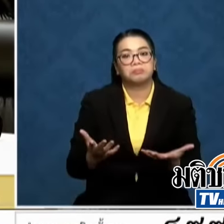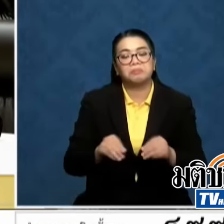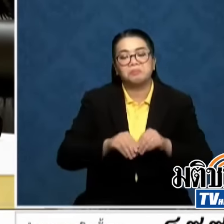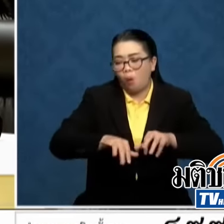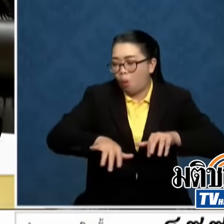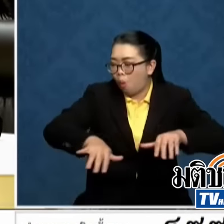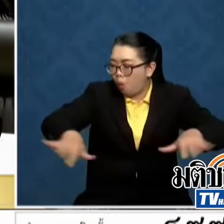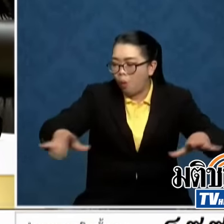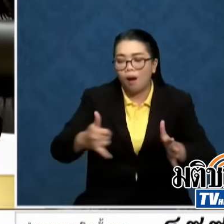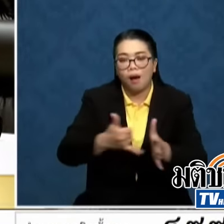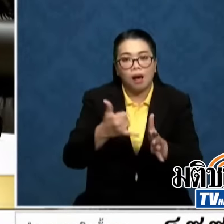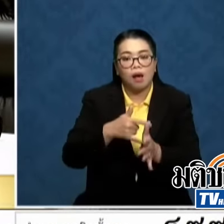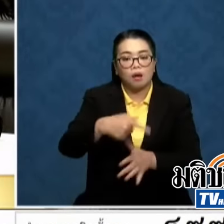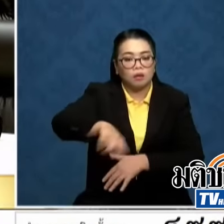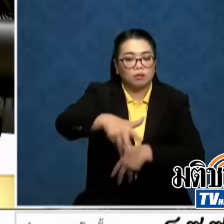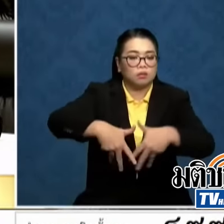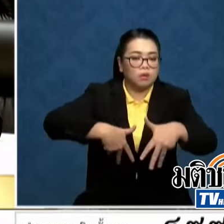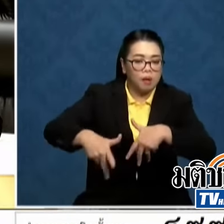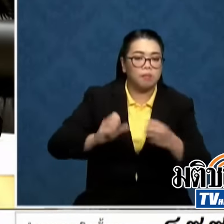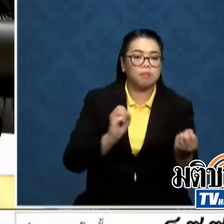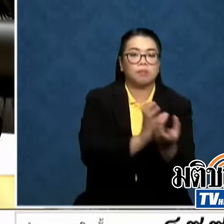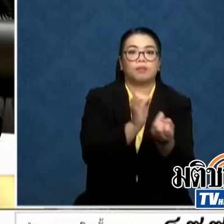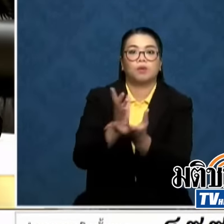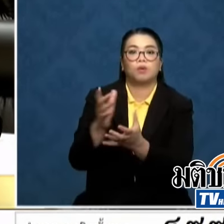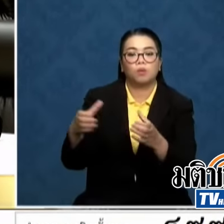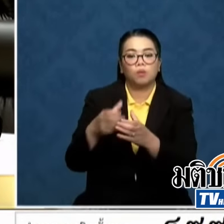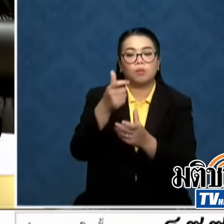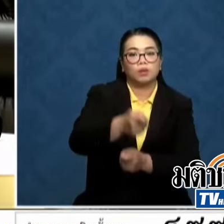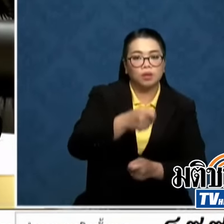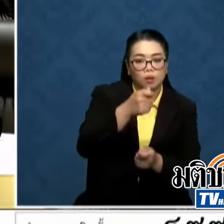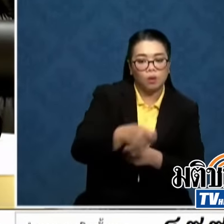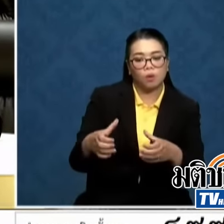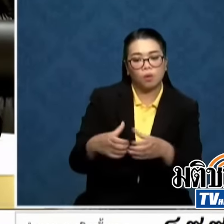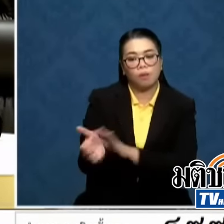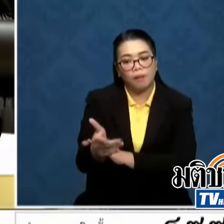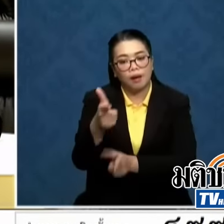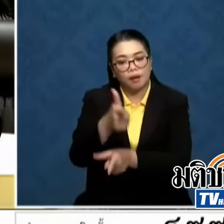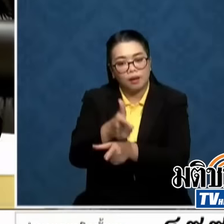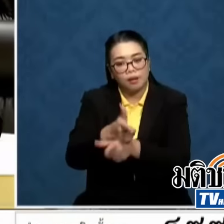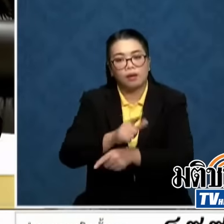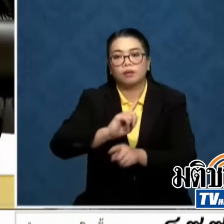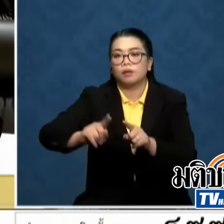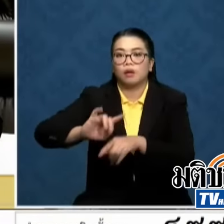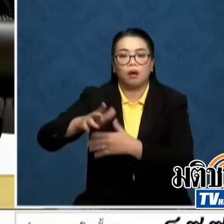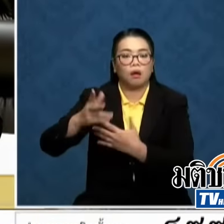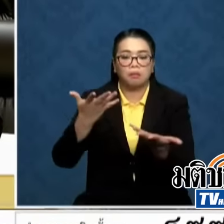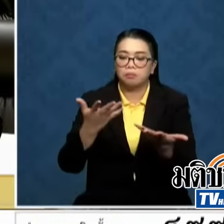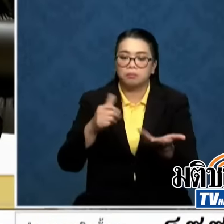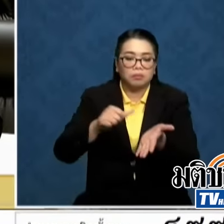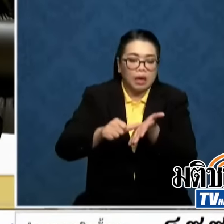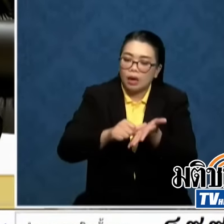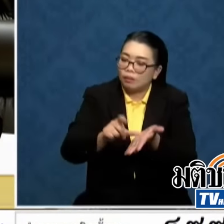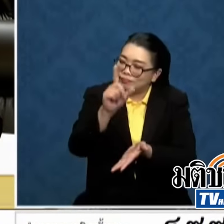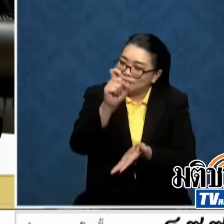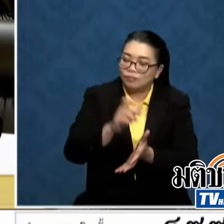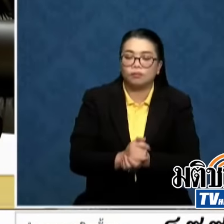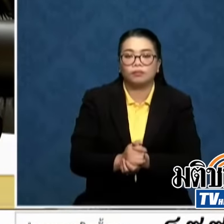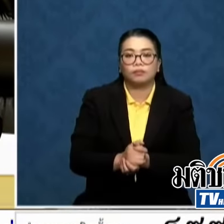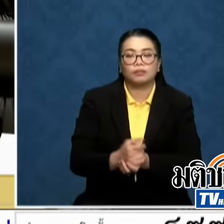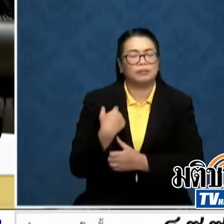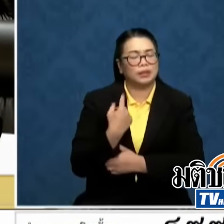เมื่อบ่อชาวบ้านเกิดวิกฤตเมื่อเกษตรกรพบปัญหาหาทางออกไม่ได้สิ่ง